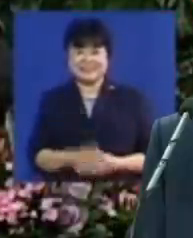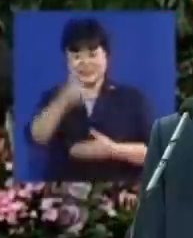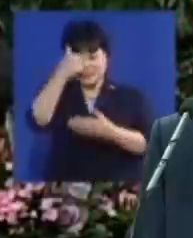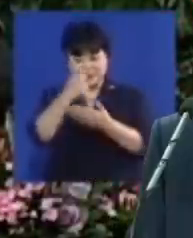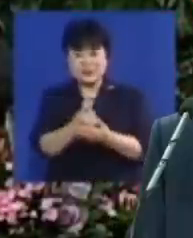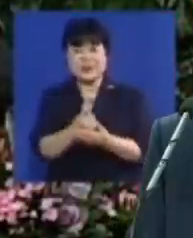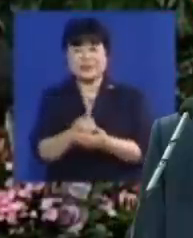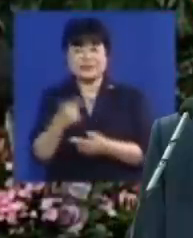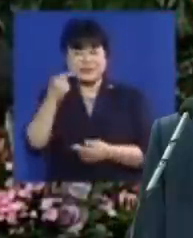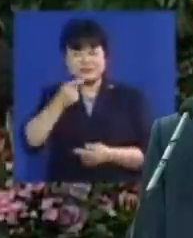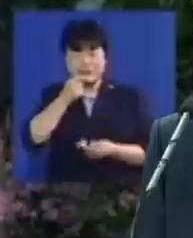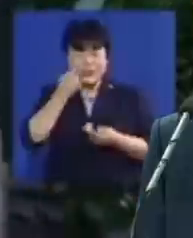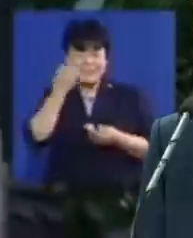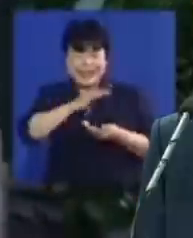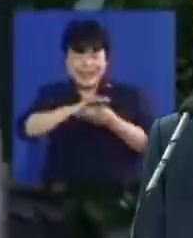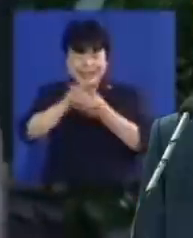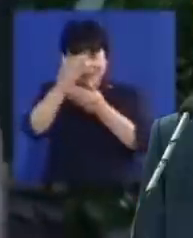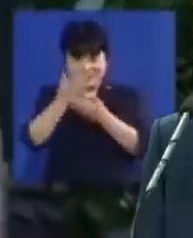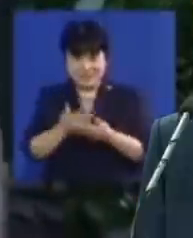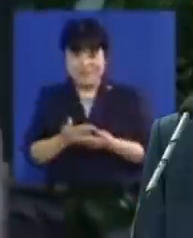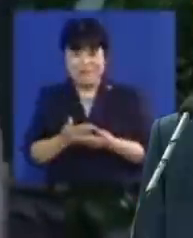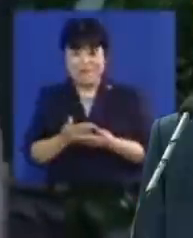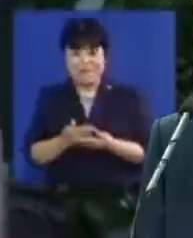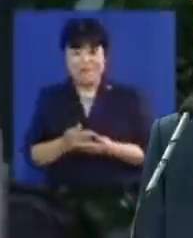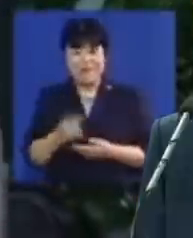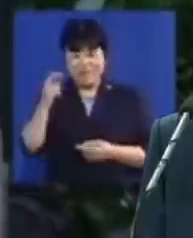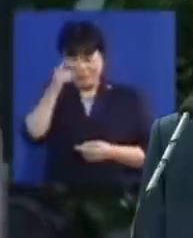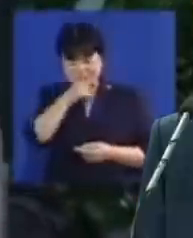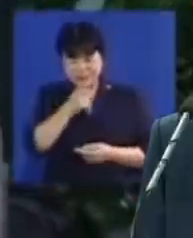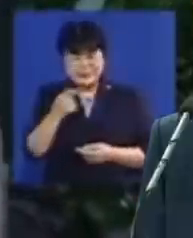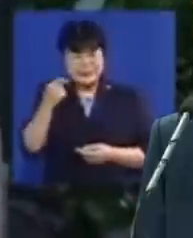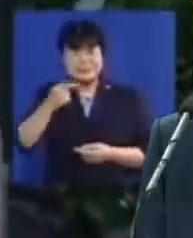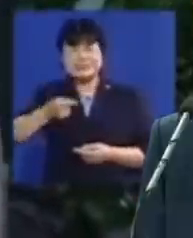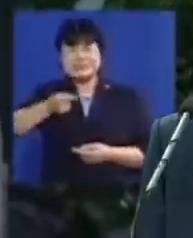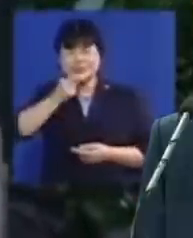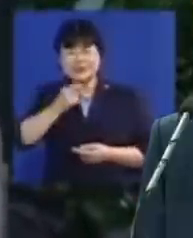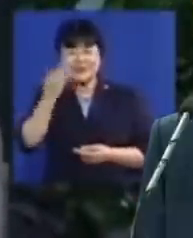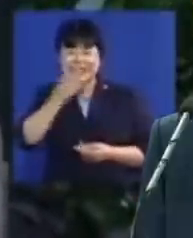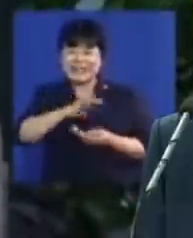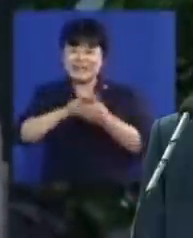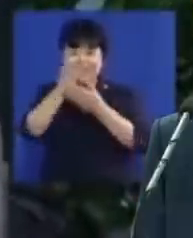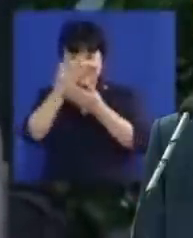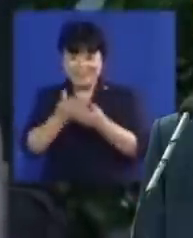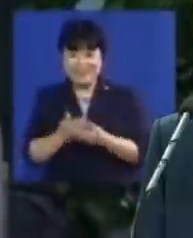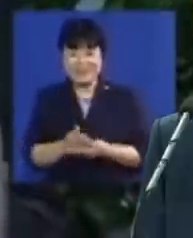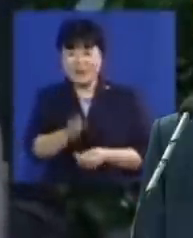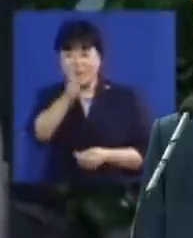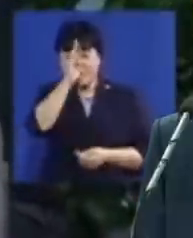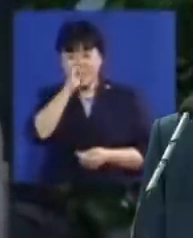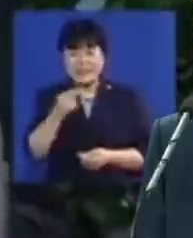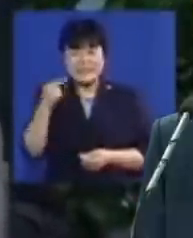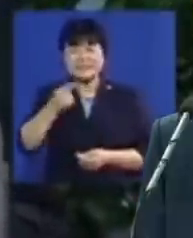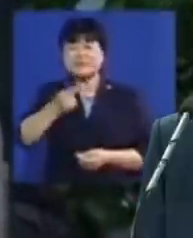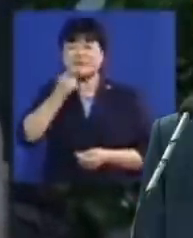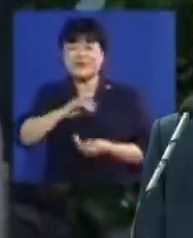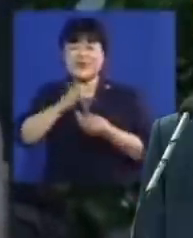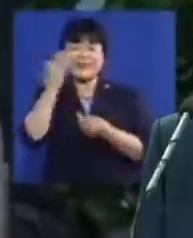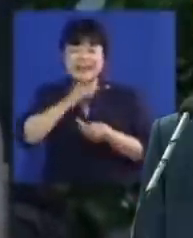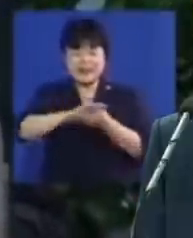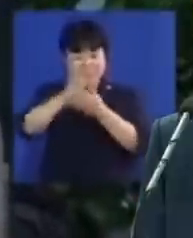죄의 선물도 달아지고 추악의 선물도 달아지고 질병의 선물도